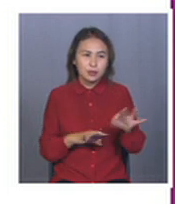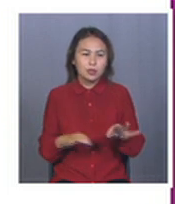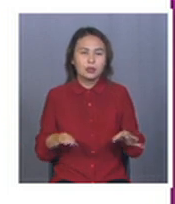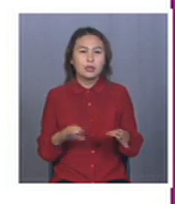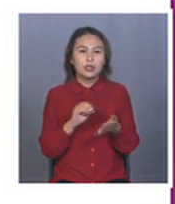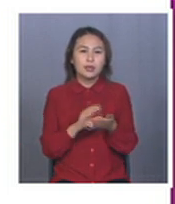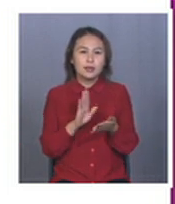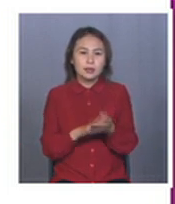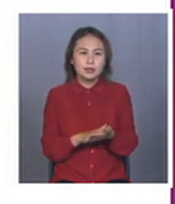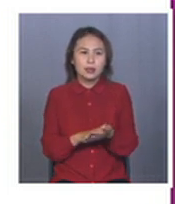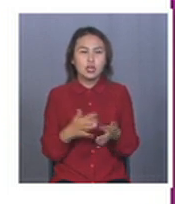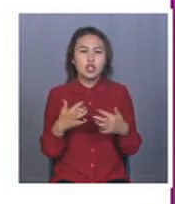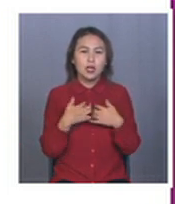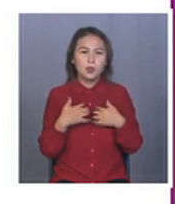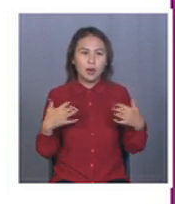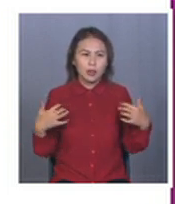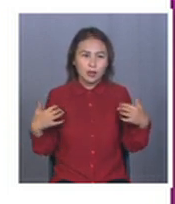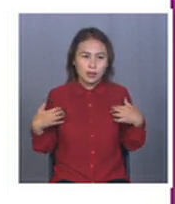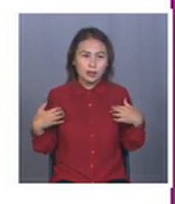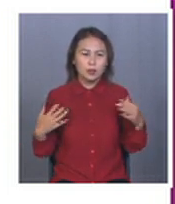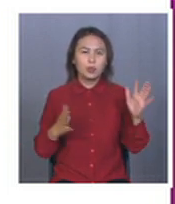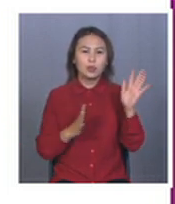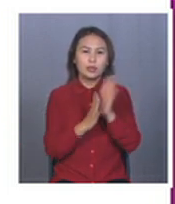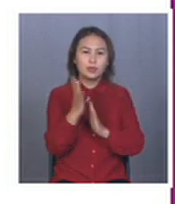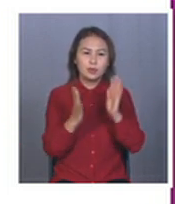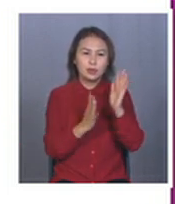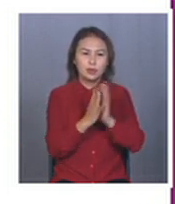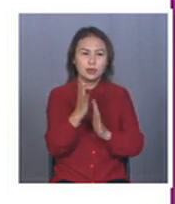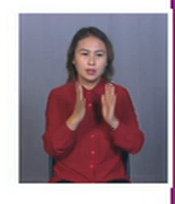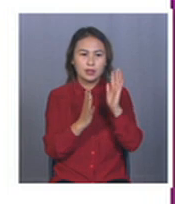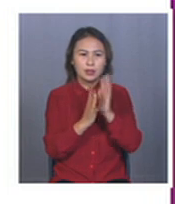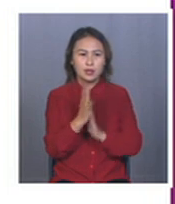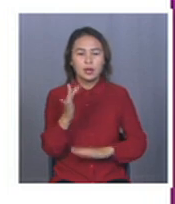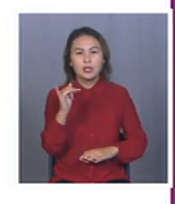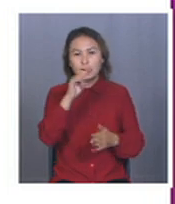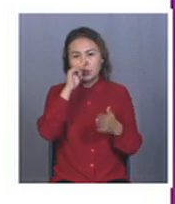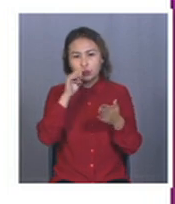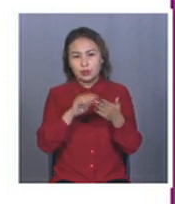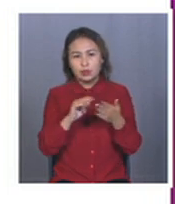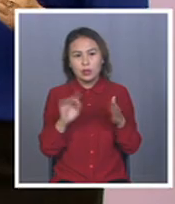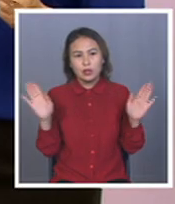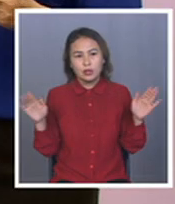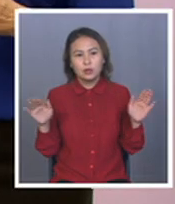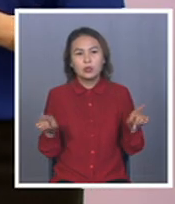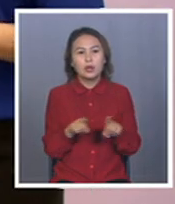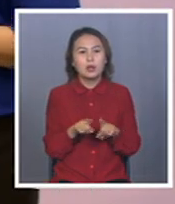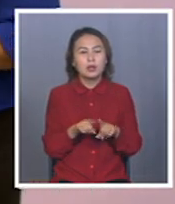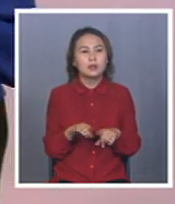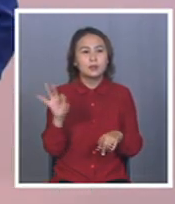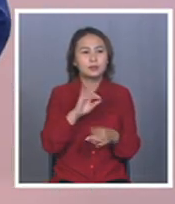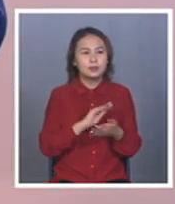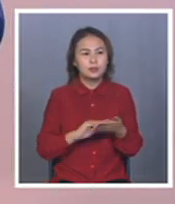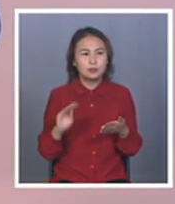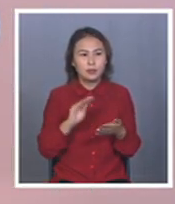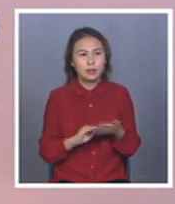жазасындар. Жануарлары, өсімдіктері және құстары туралы жазасындар. Ал енді мына